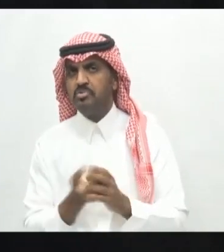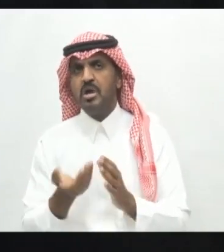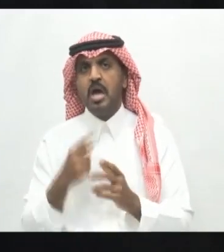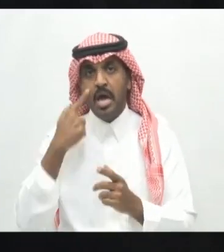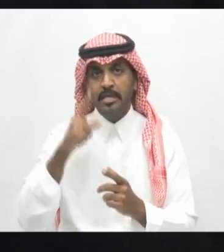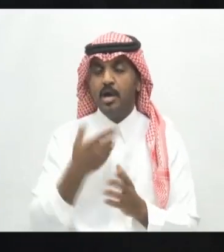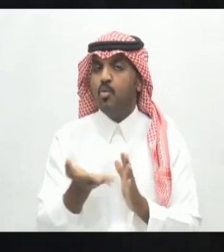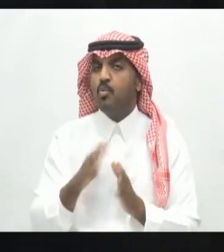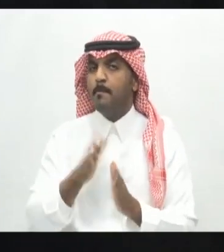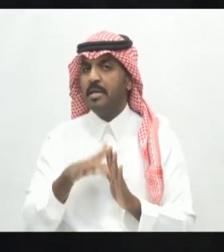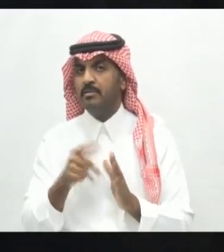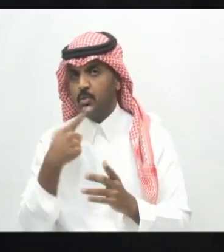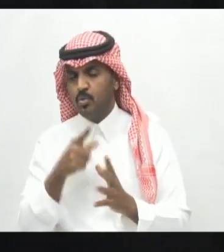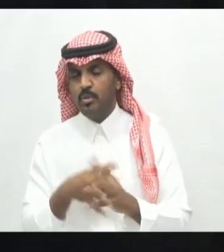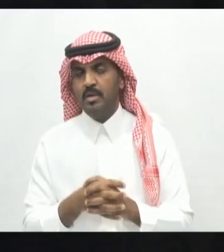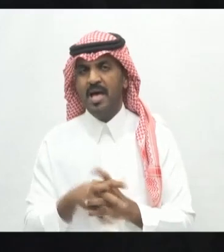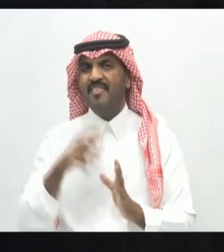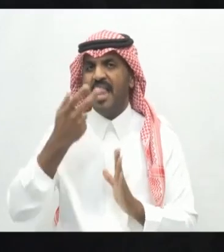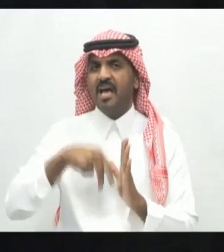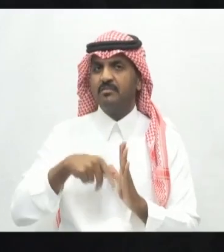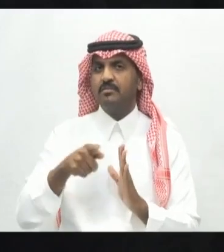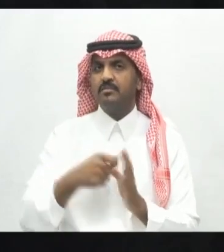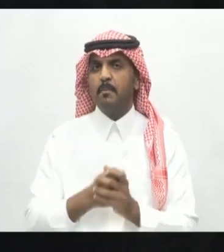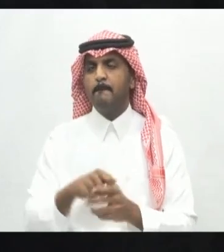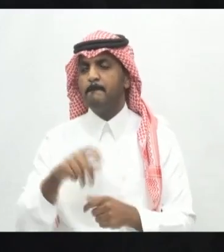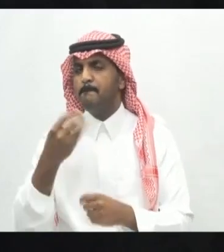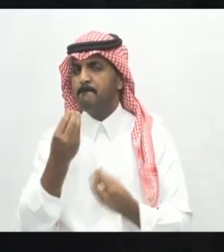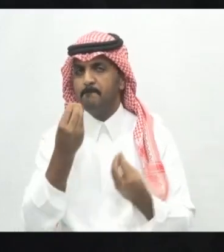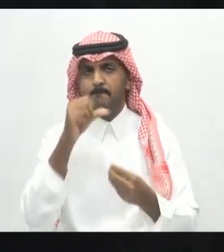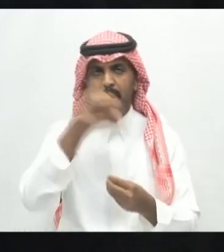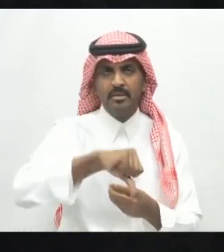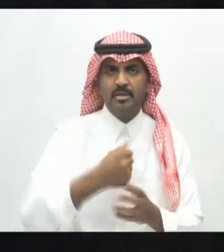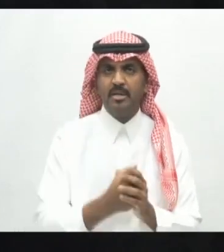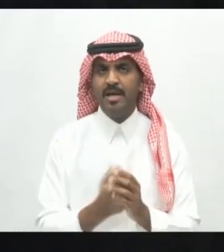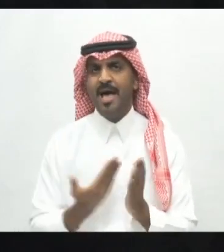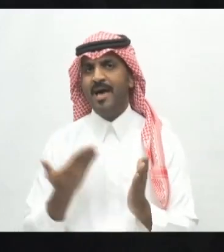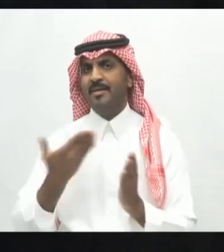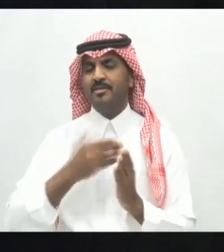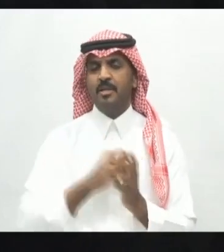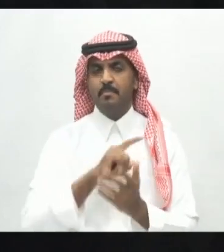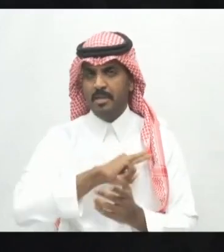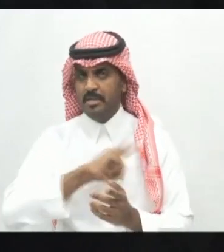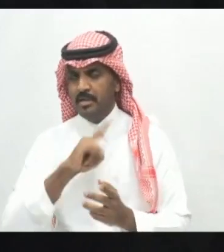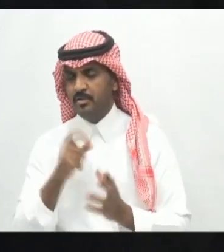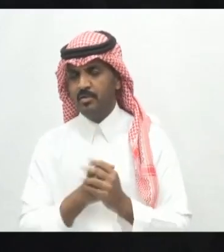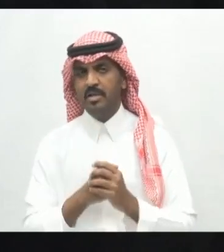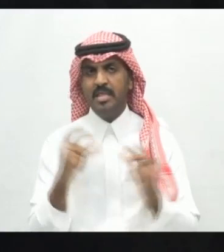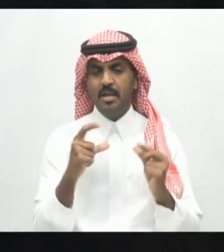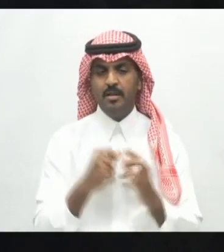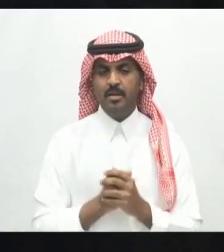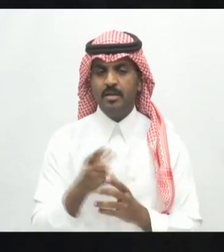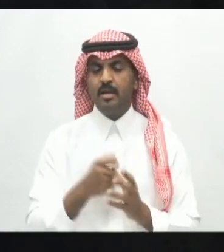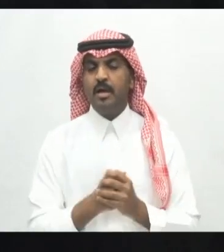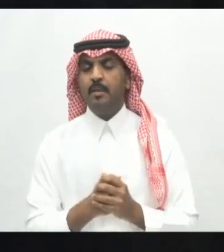ميتا فنقول بان هذا العقد باطل لانه راجع الى هذا المنهي عنه فدل على ان